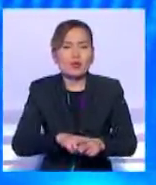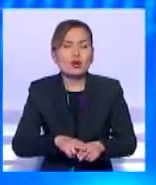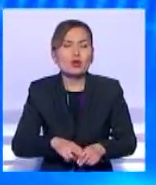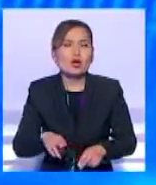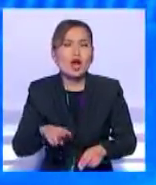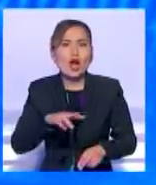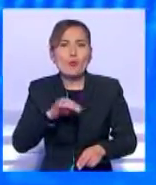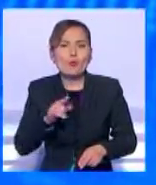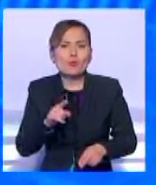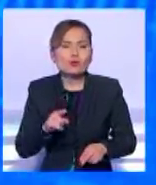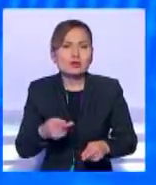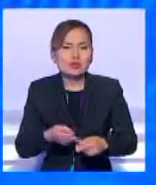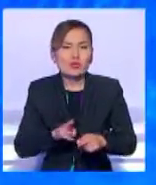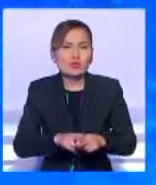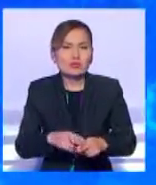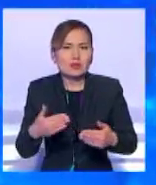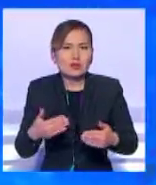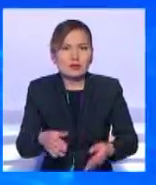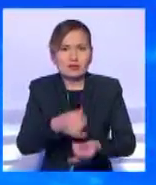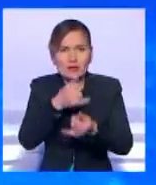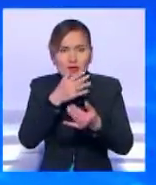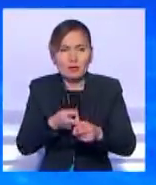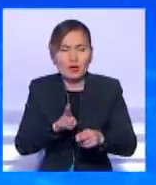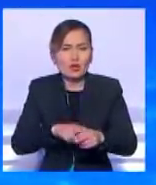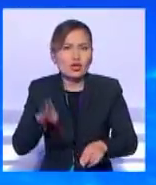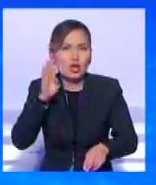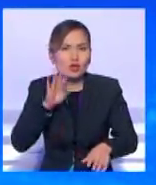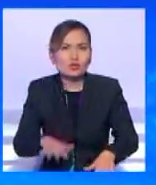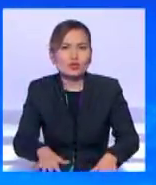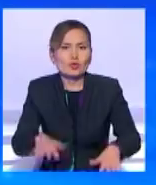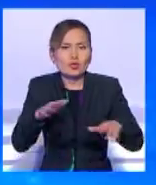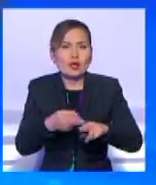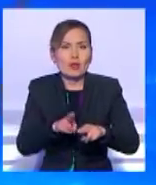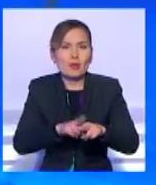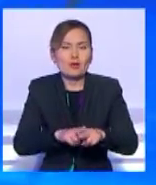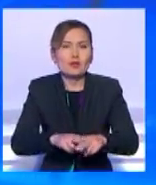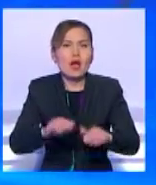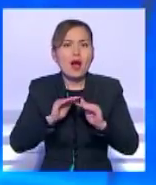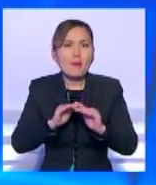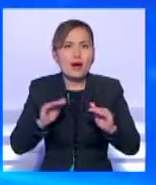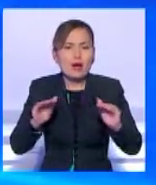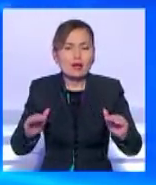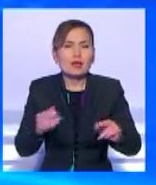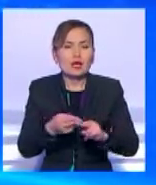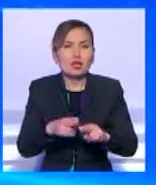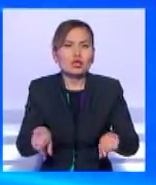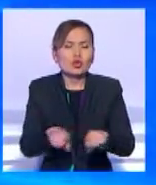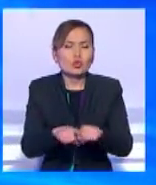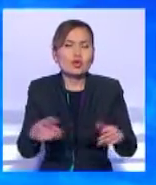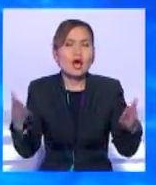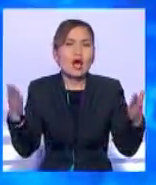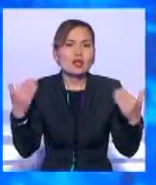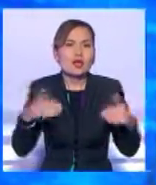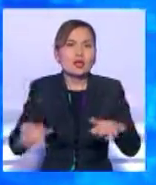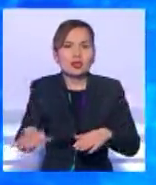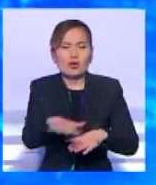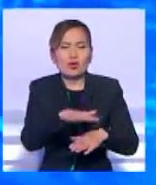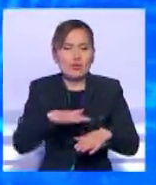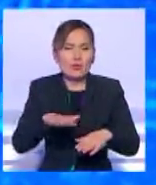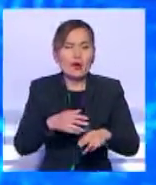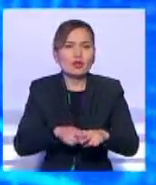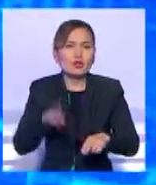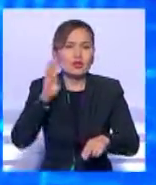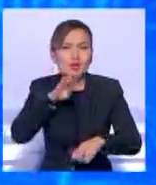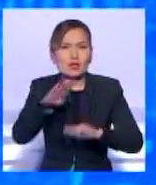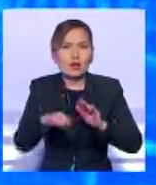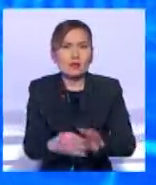кептеліп, өзен деңгейі 70 сантиметрге дейін көтерілген. Соның салдарынан шағала балалардың жазғы тынығу лагерін су басты. Бүгінде оның деңгейін